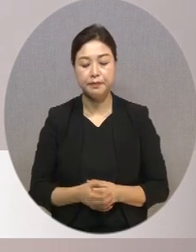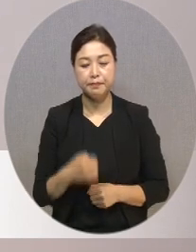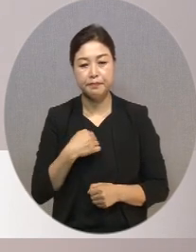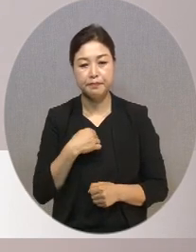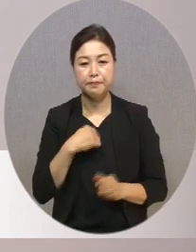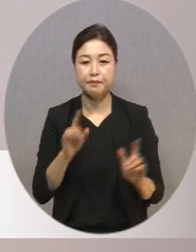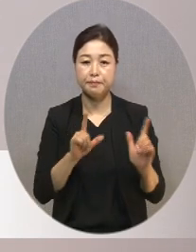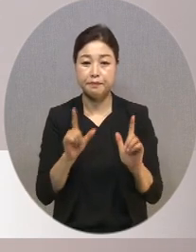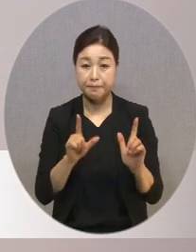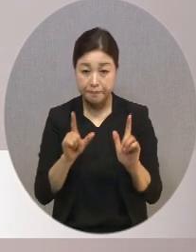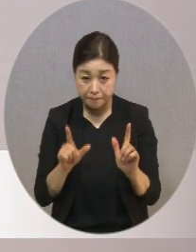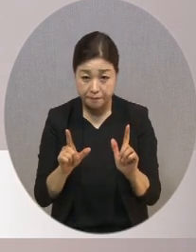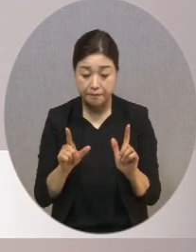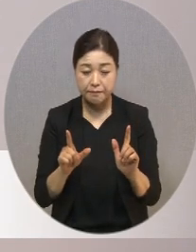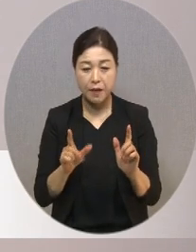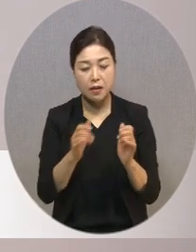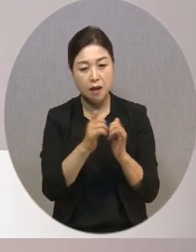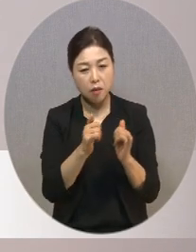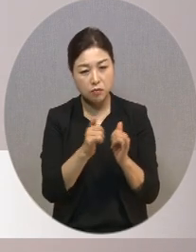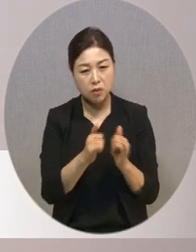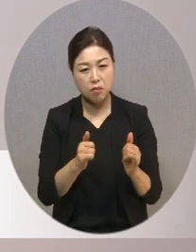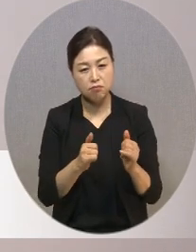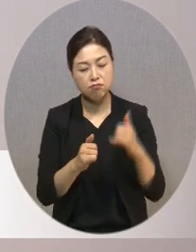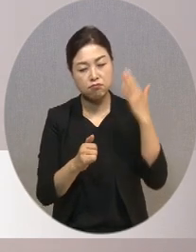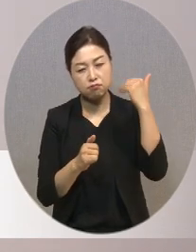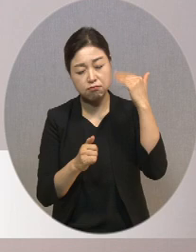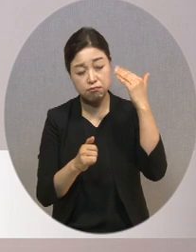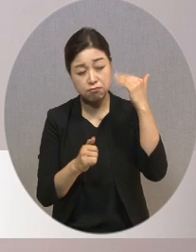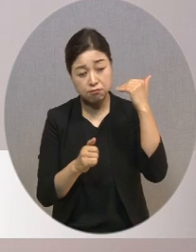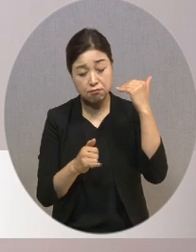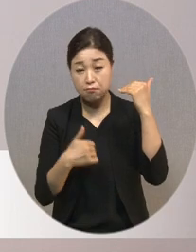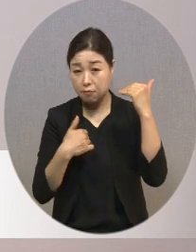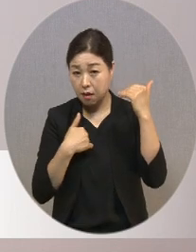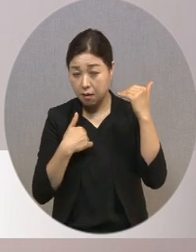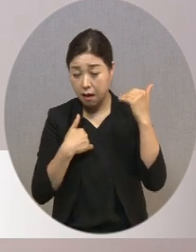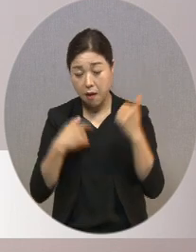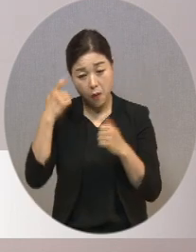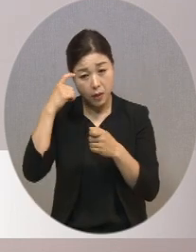살아가면서 그 주변에 남들이 보지 못하는 그런 풍경을